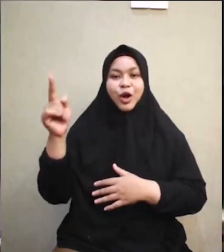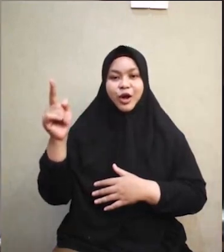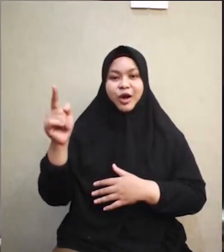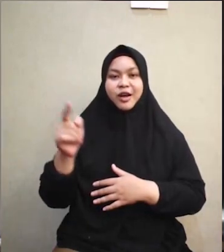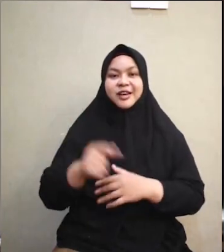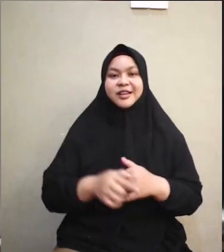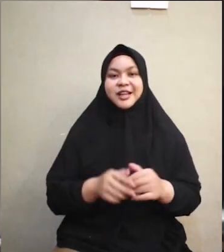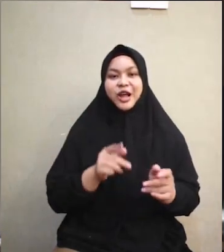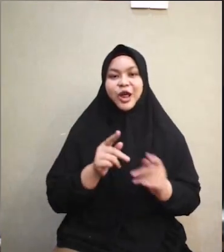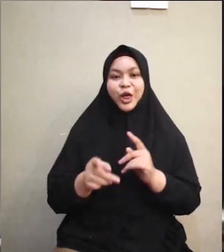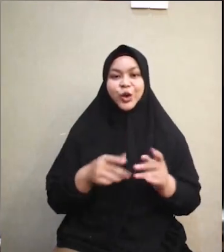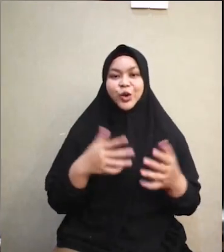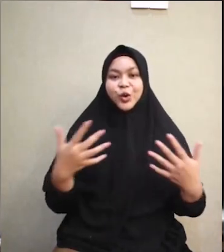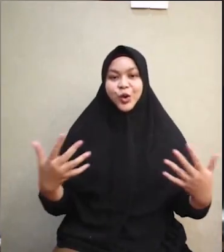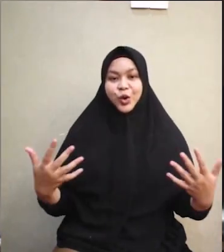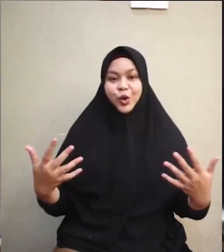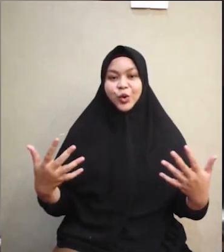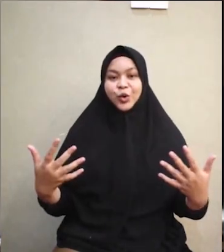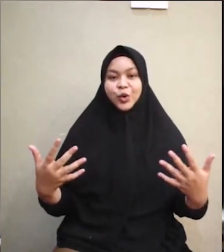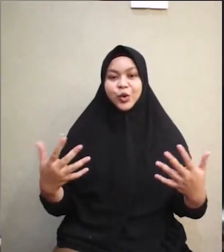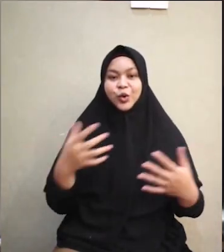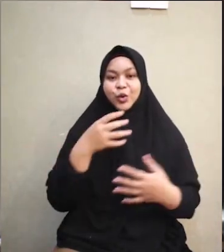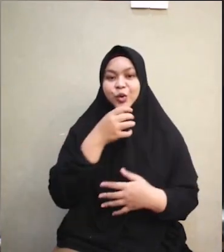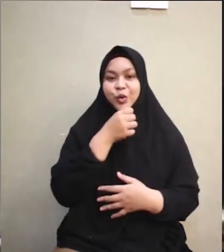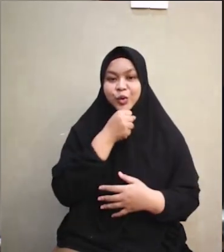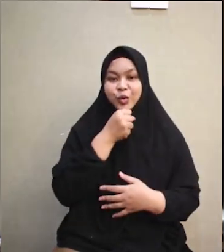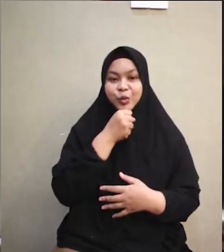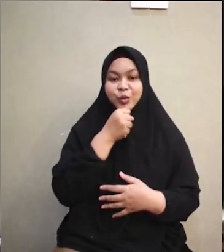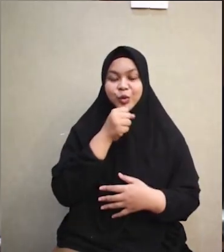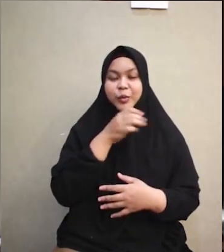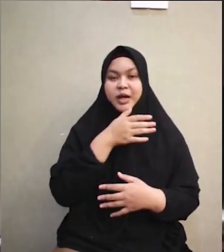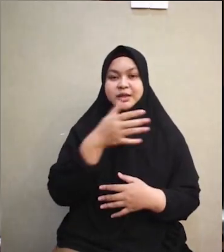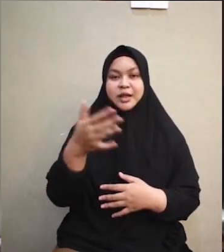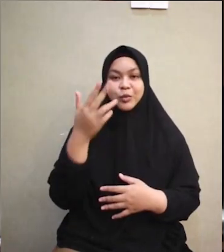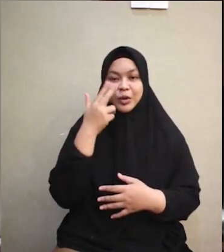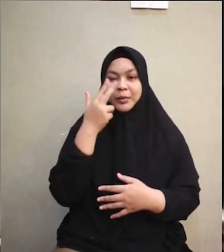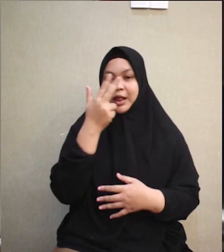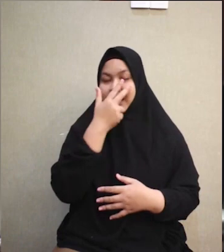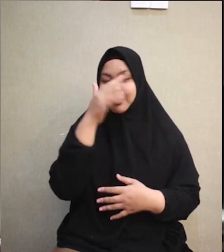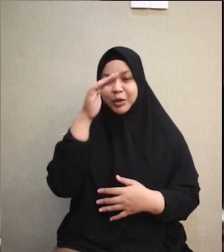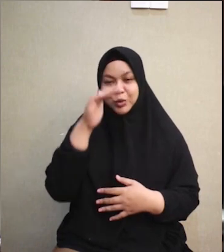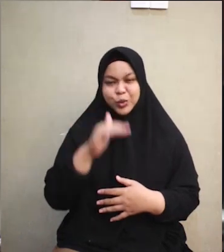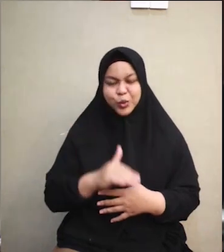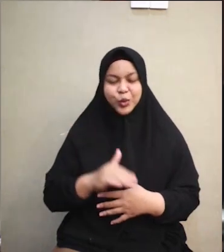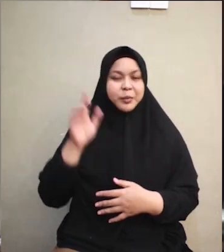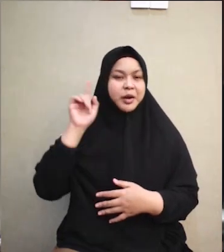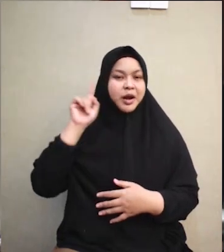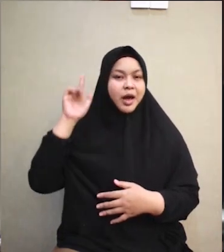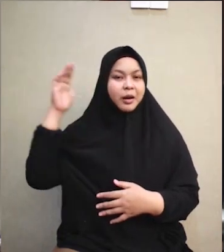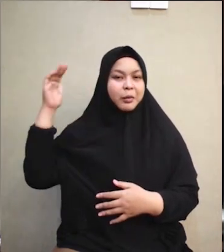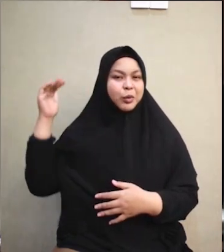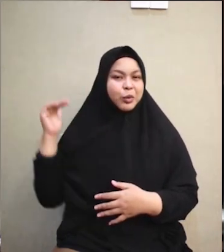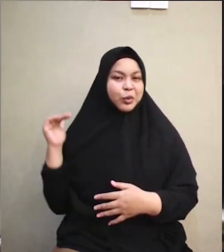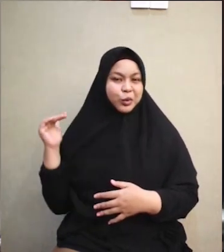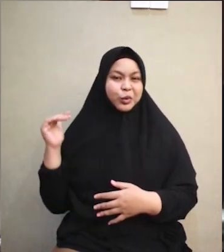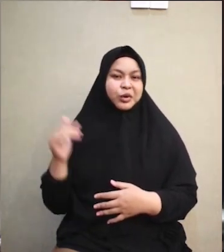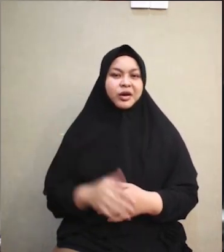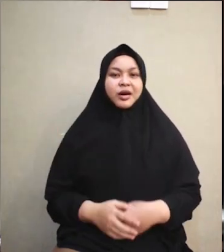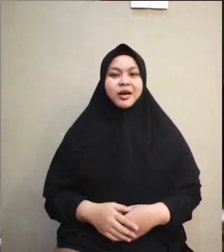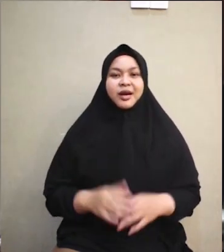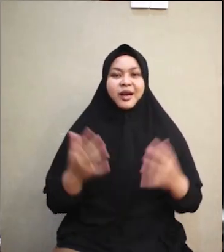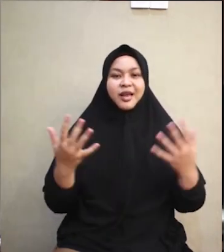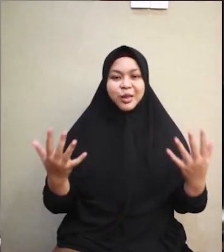begitu umur kita panjang itu entah penglihatan yang duluan berkurang pendengaran yang duluan berkurang atau